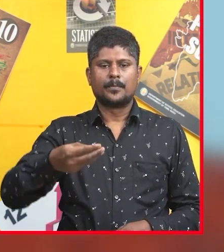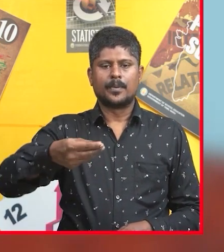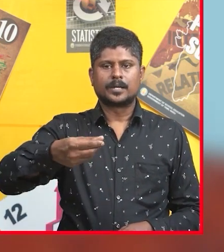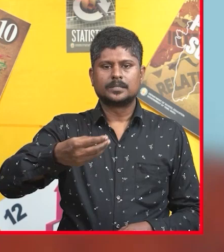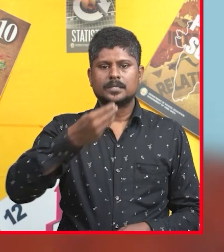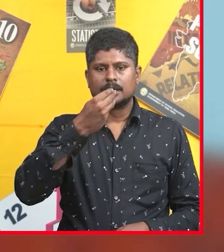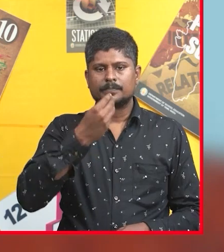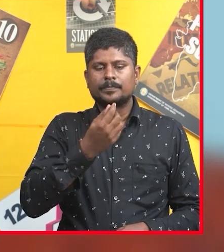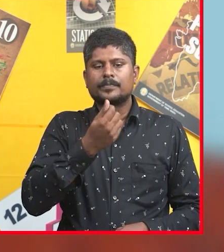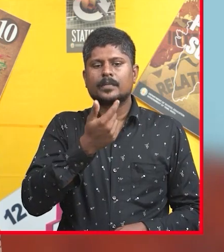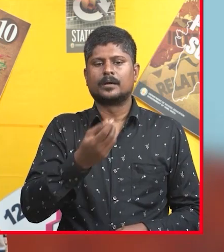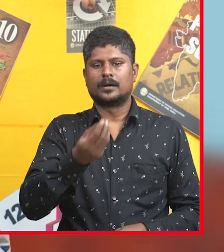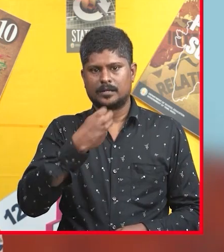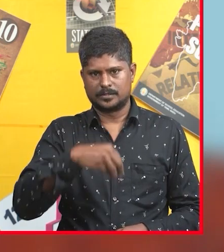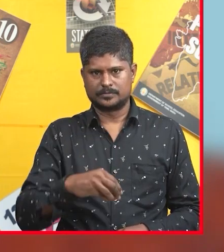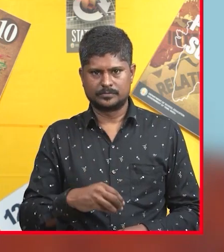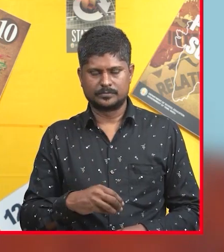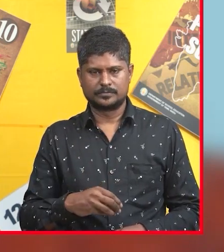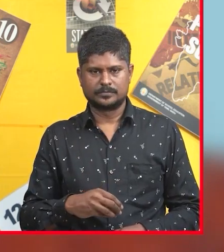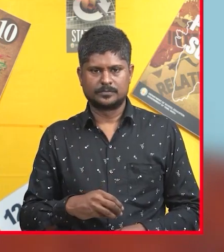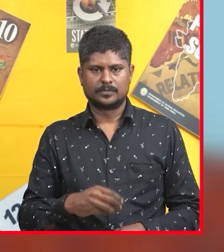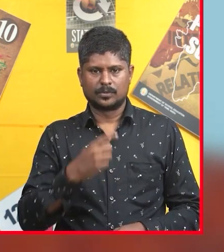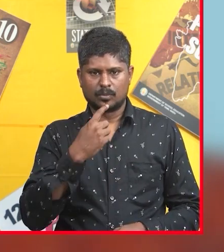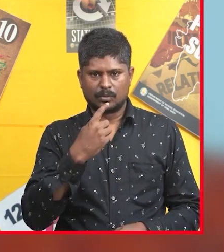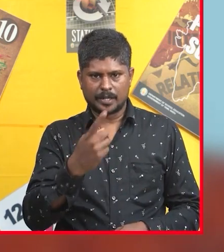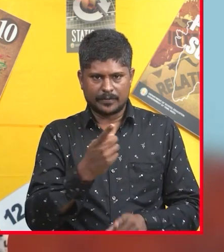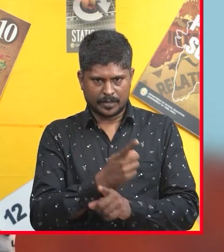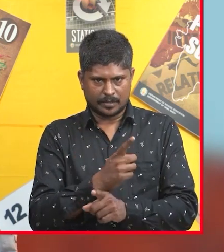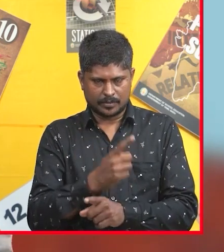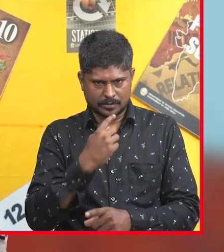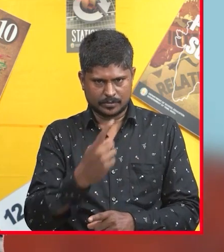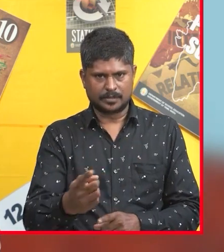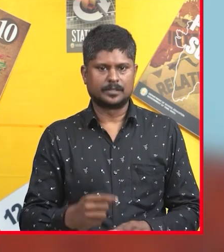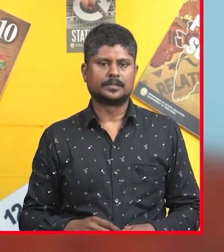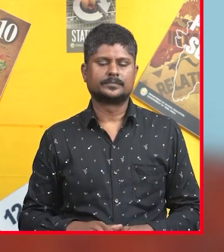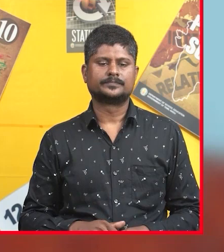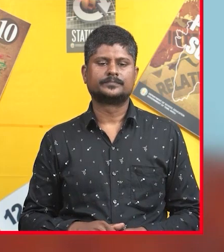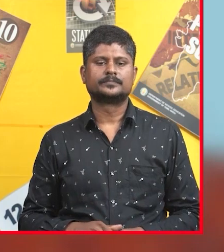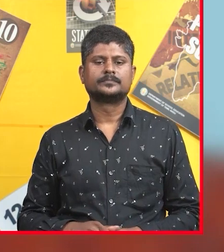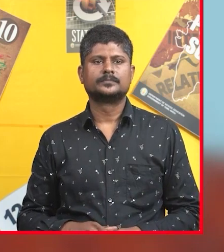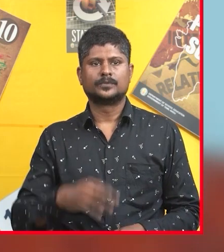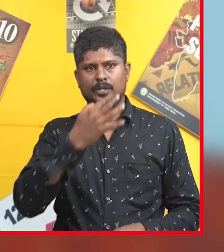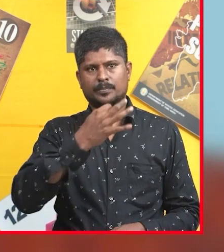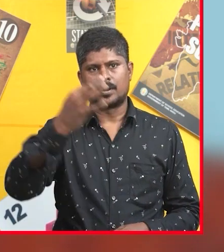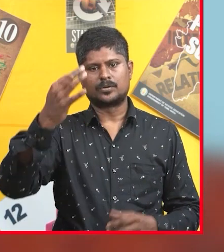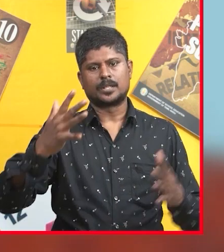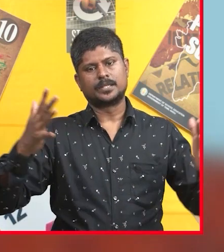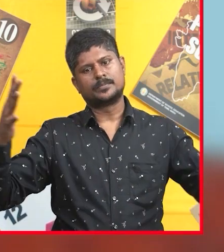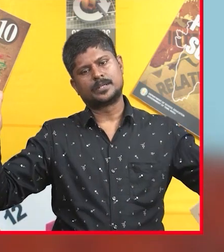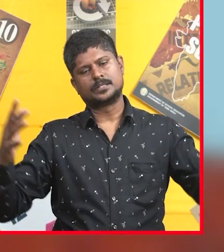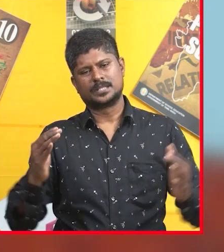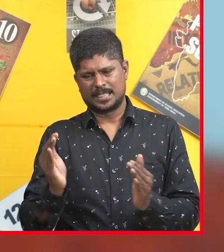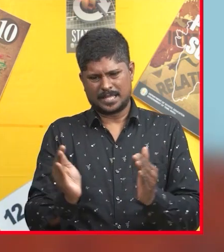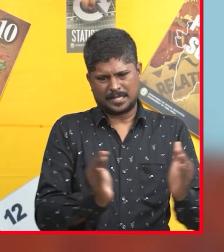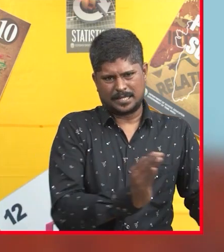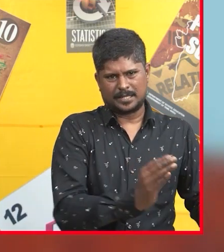மருந்தே ஆயினும் விருந்தோடு உண் அப்படின்னு கொன்றை வேந்தன்கிற நூல்ல ஔவையார் பாடியிருக்காரு. இவர் பாடிய பாடல் தனிப்பாடல்